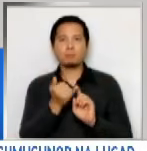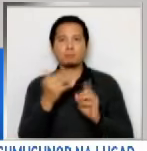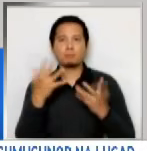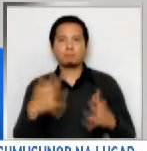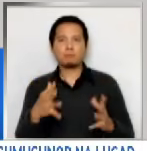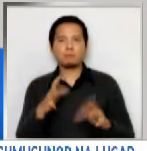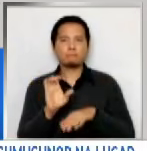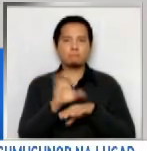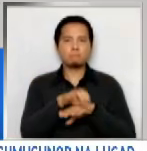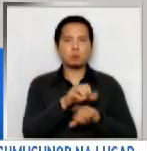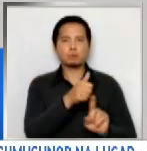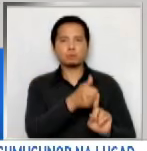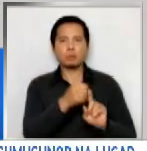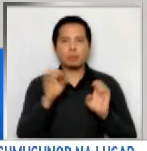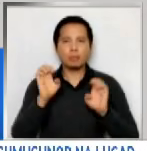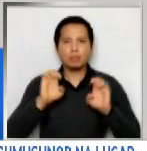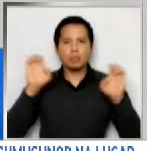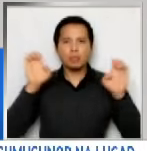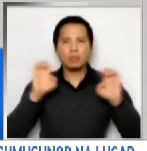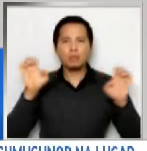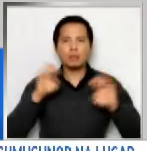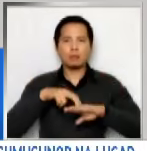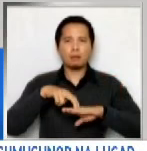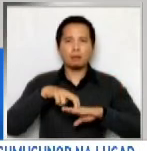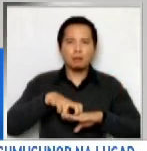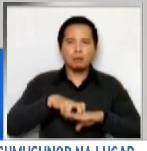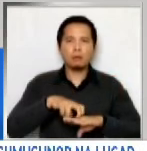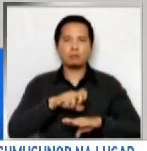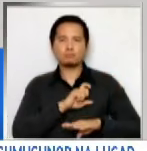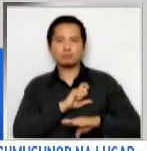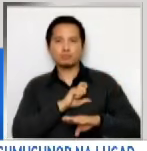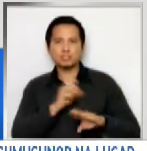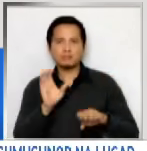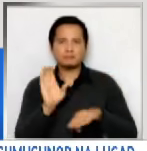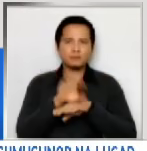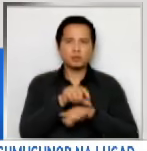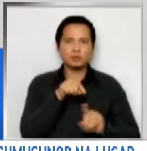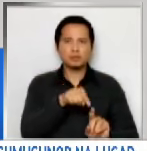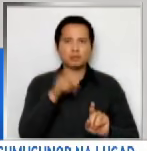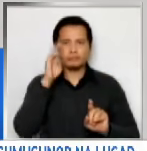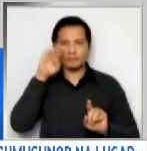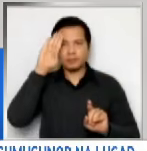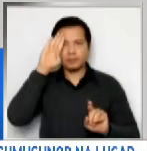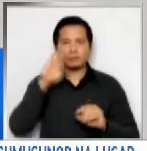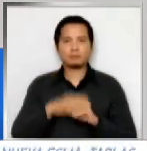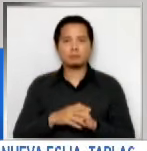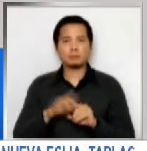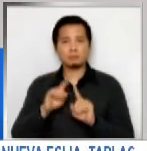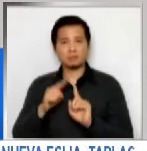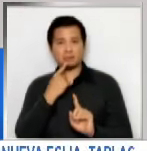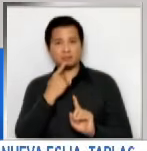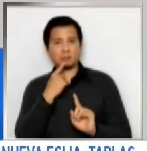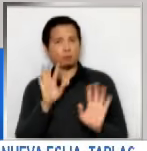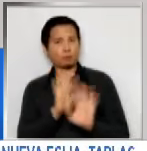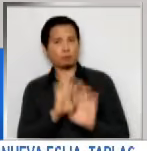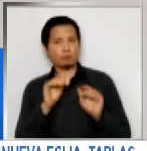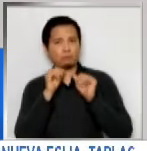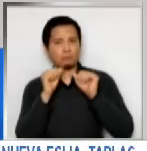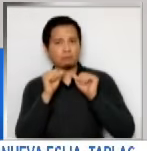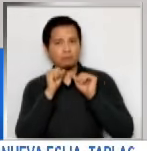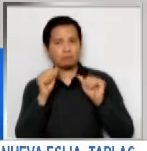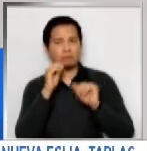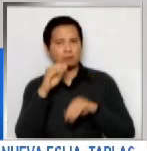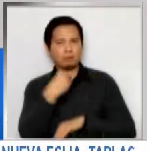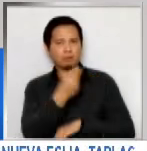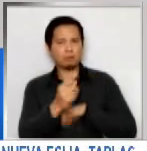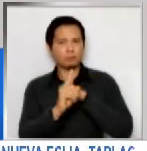physical na parusa ng mga pulis sa Cavite. Gayet naman ng mga otoridad, hindi sila nagpapatupad ng ganitong kaparusahan.